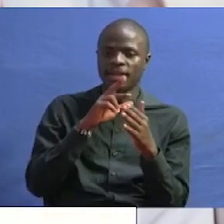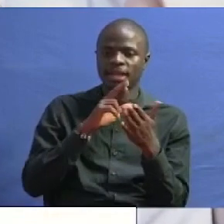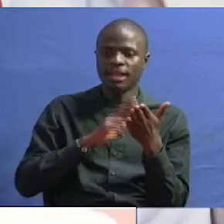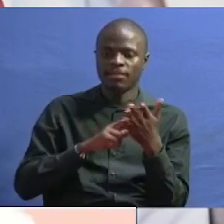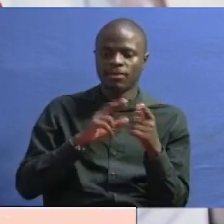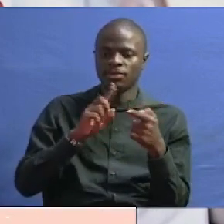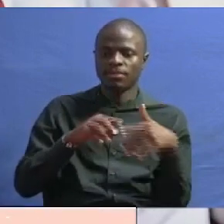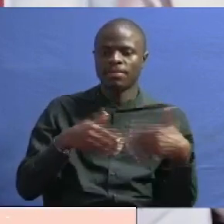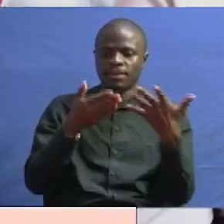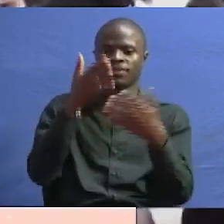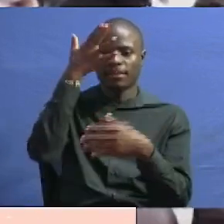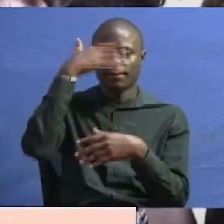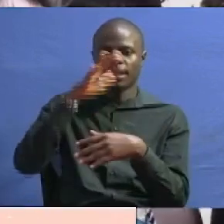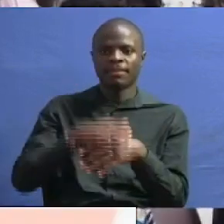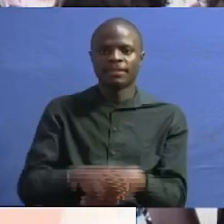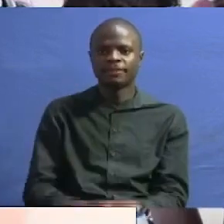bungeni.